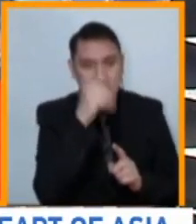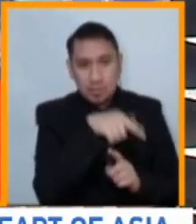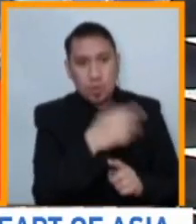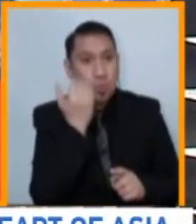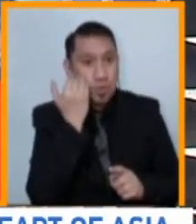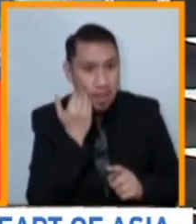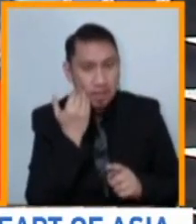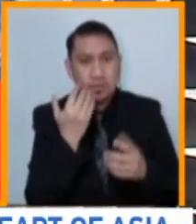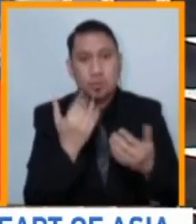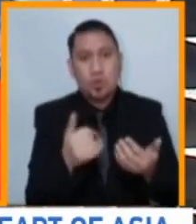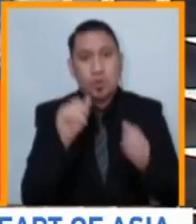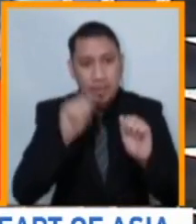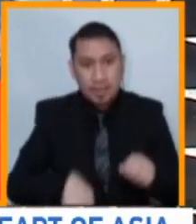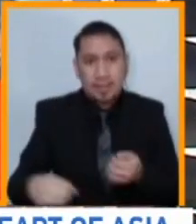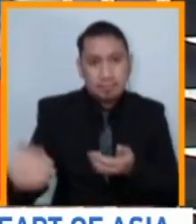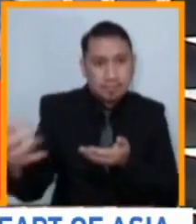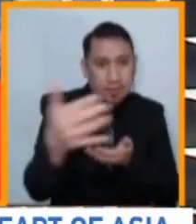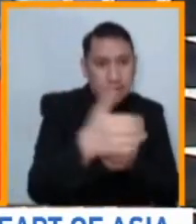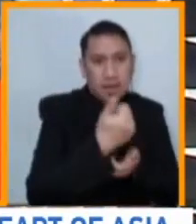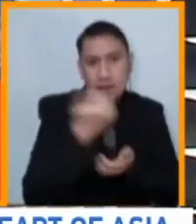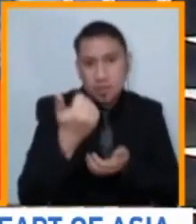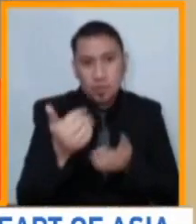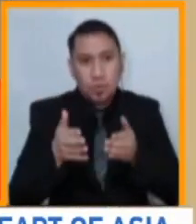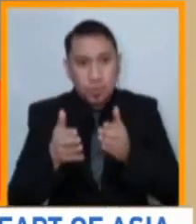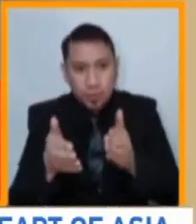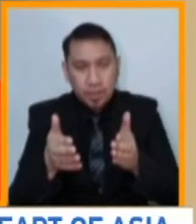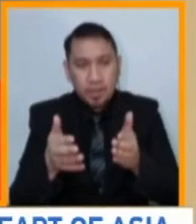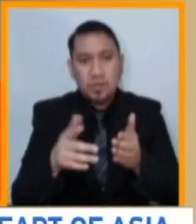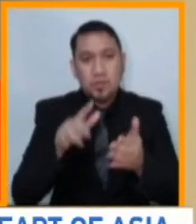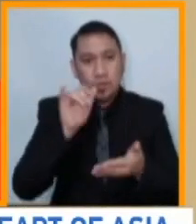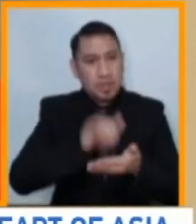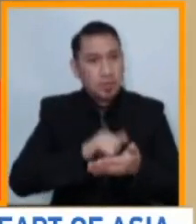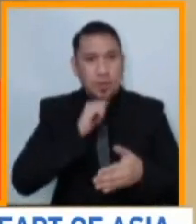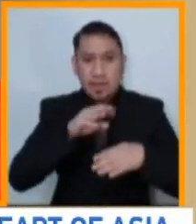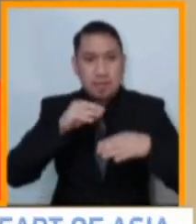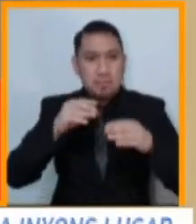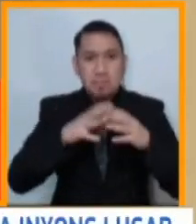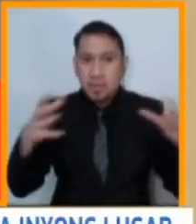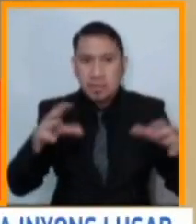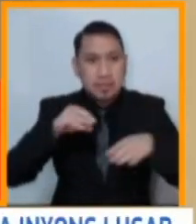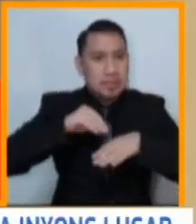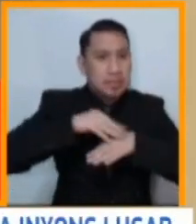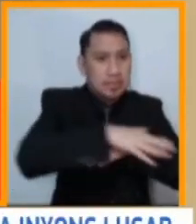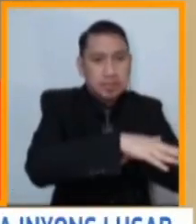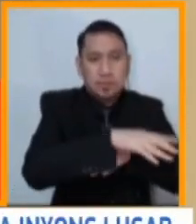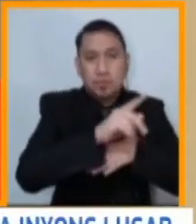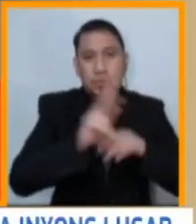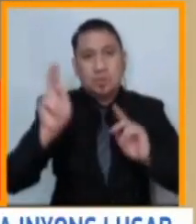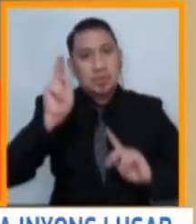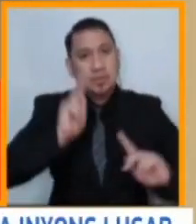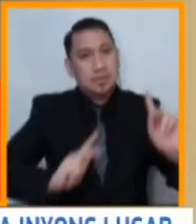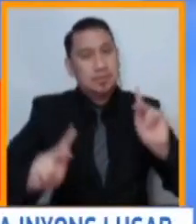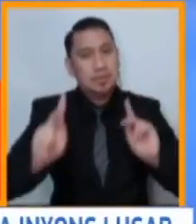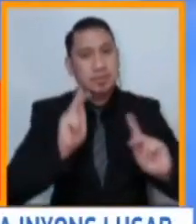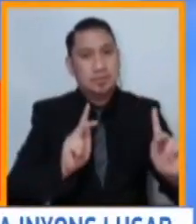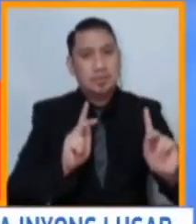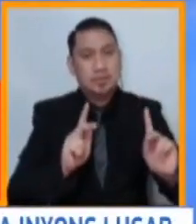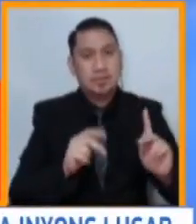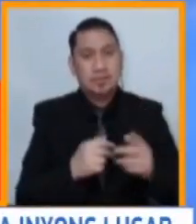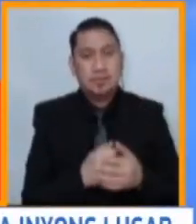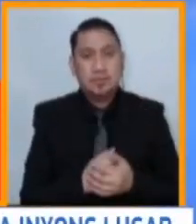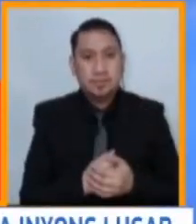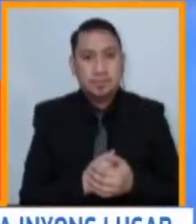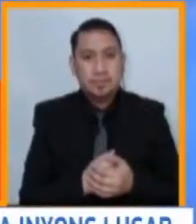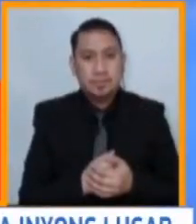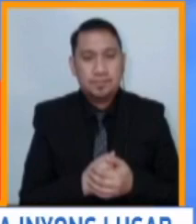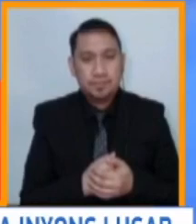naman makapekto sa kababayan po natin itong kasalukuyang sitwasyon po sa Angat Dam na medyo